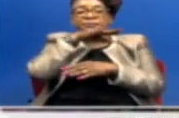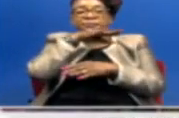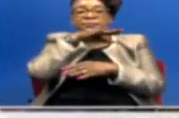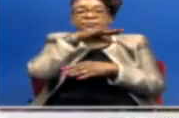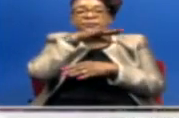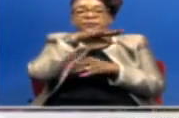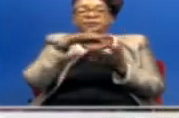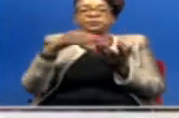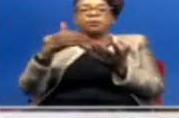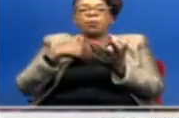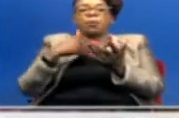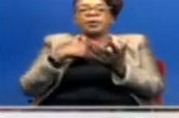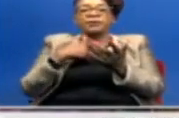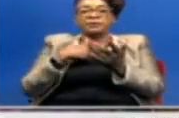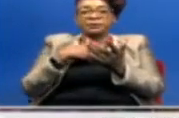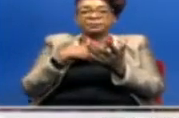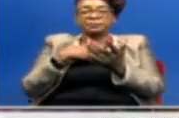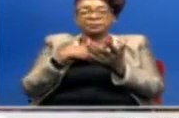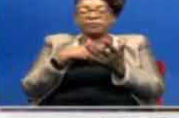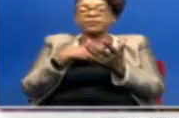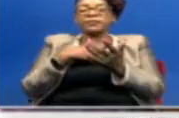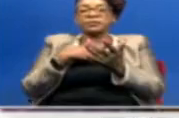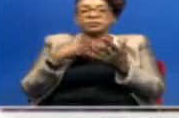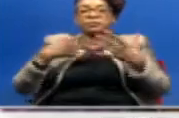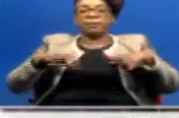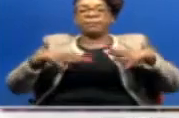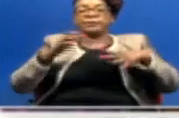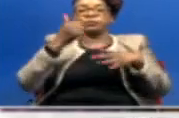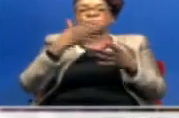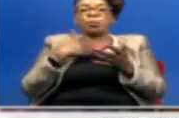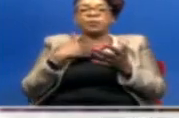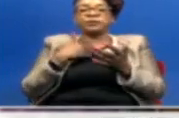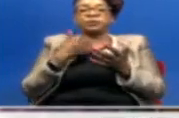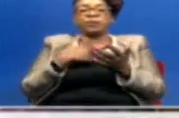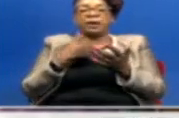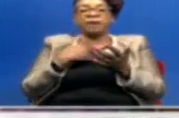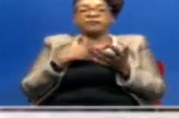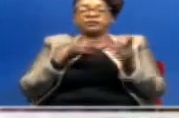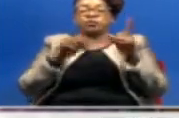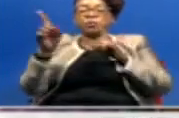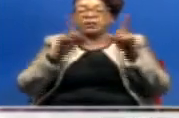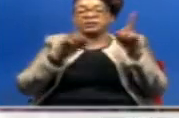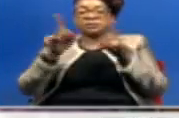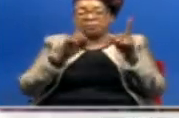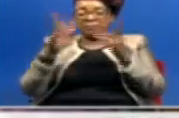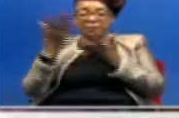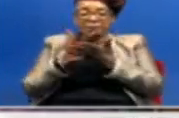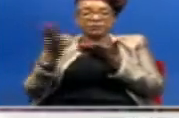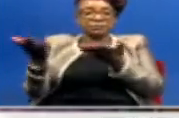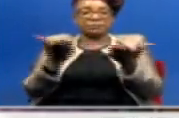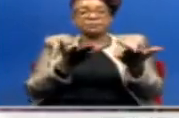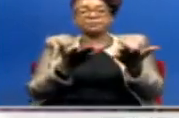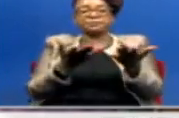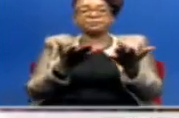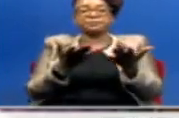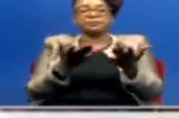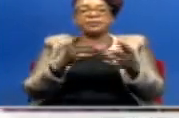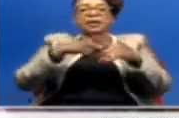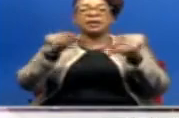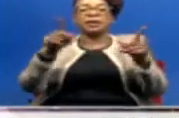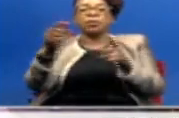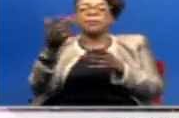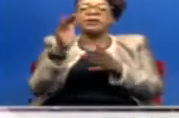waegezaji. Nimepata watu ambao wanataka kuweka vifaa ya utalii hapa kwenu. Sawa? Lakini wameniuliza jambo